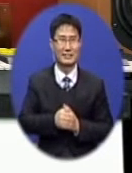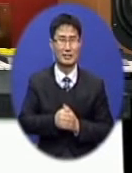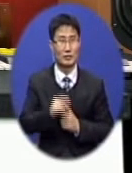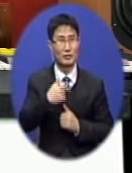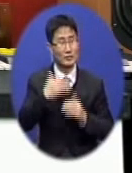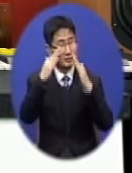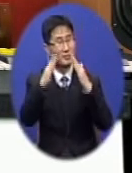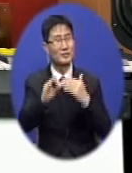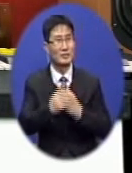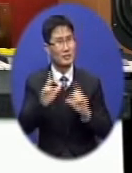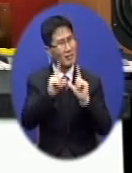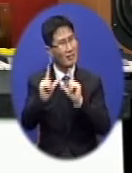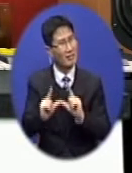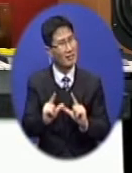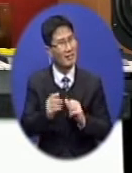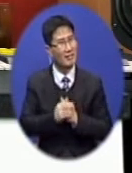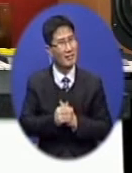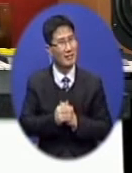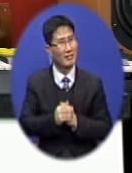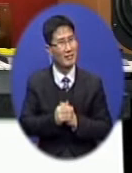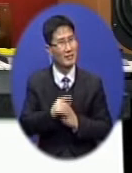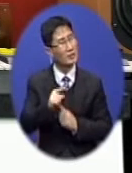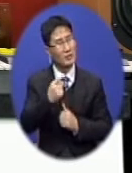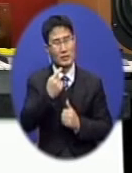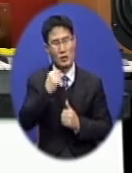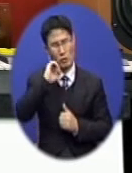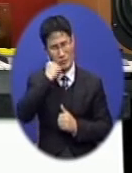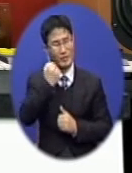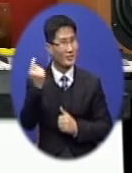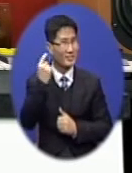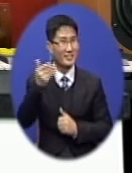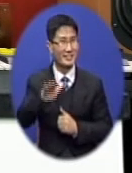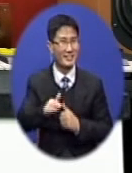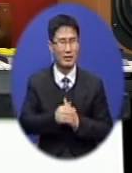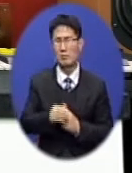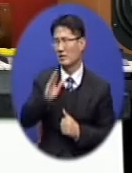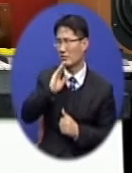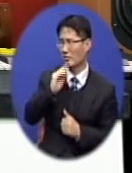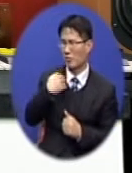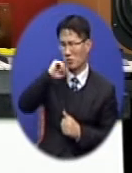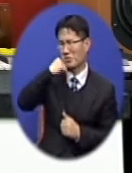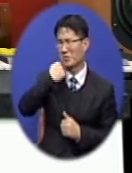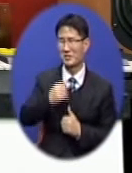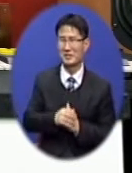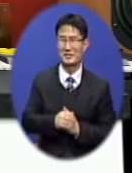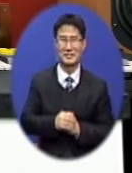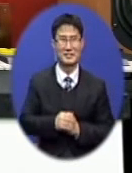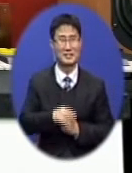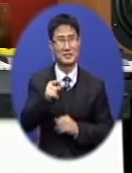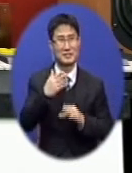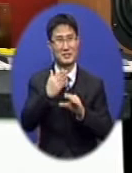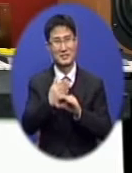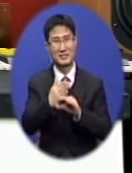오리지널 주부 생활이 만만치 않다고 들었거든요. 만만치 않죠. 예. 네. 그